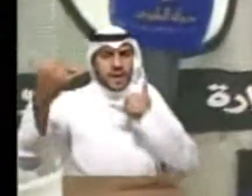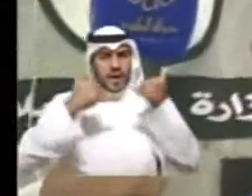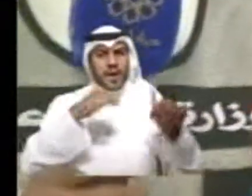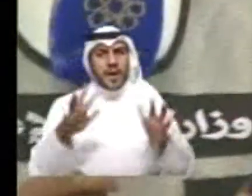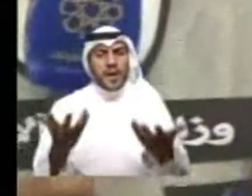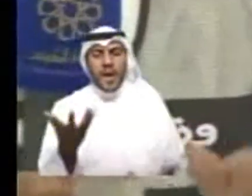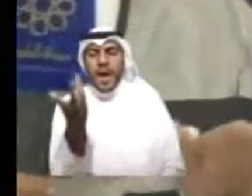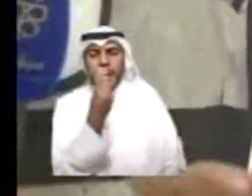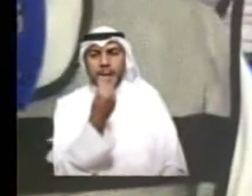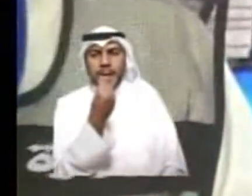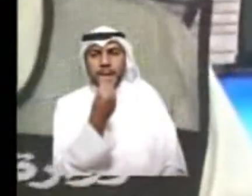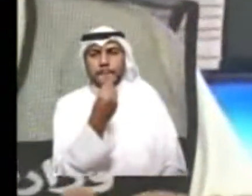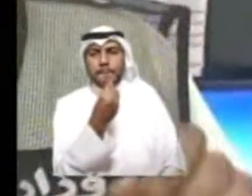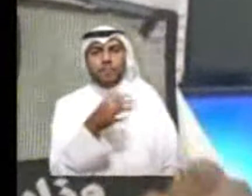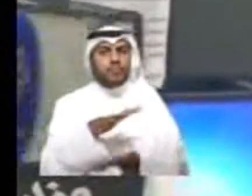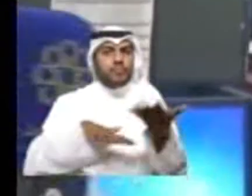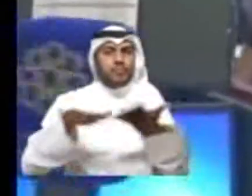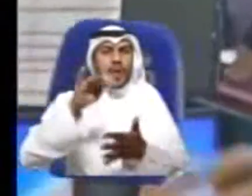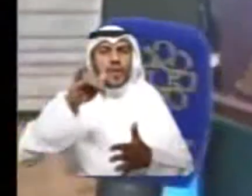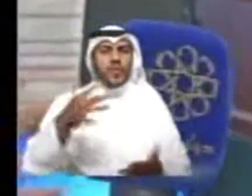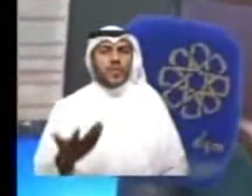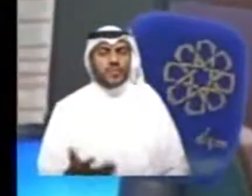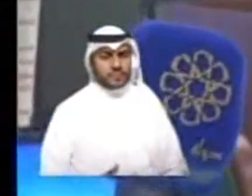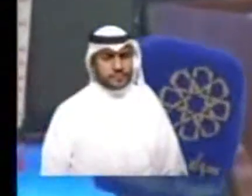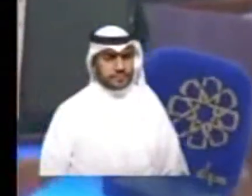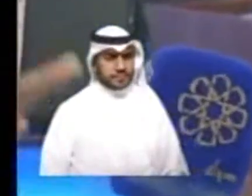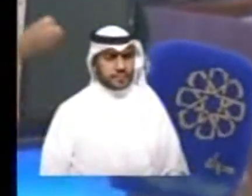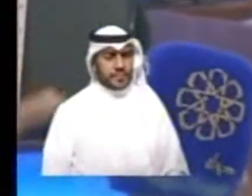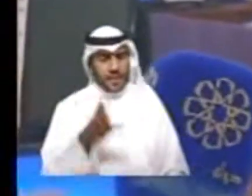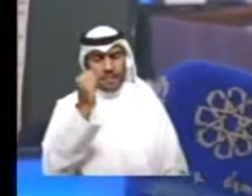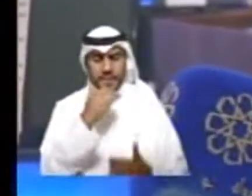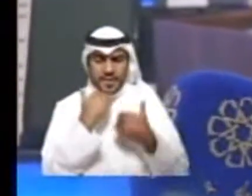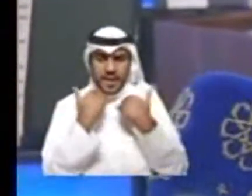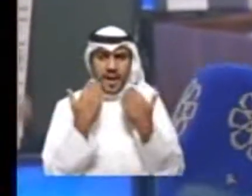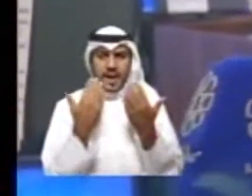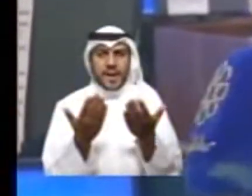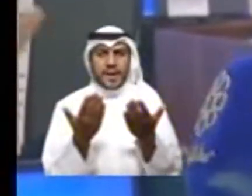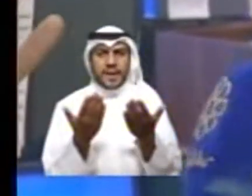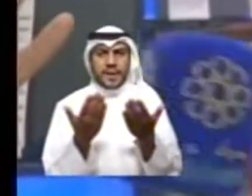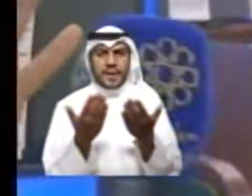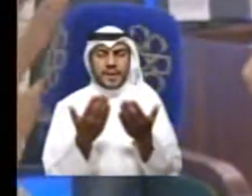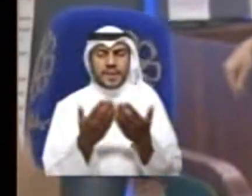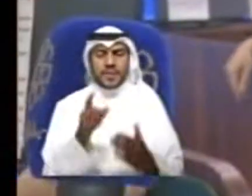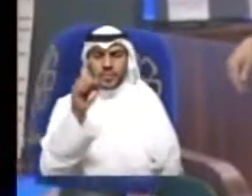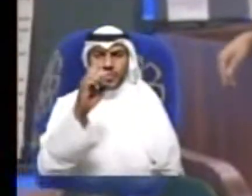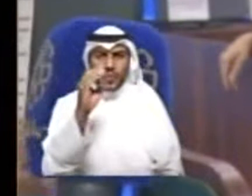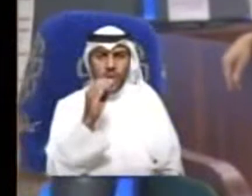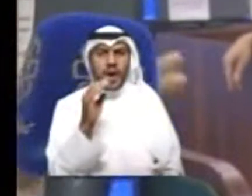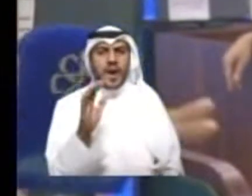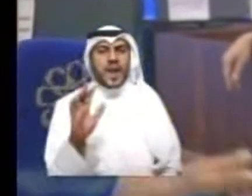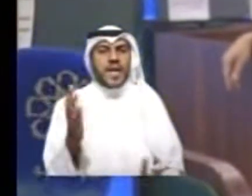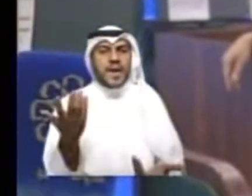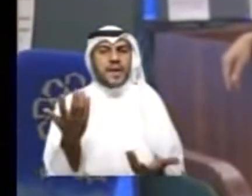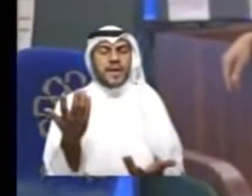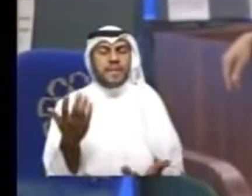استلموها، وما هي الحوادث اللي استلموها في شكل عام. مساء الخير الرائد بدر الملا، بس نحدث السادة المشاهدين